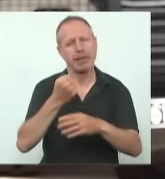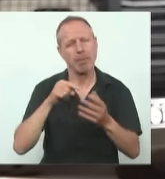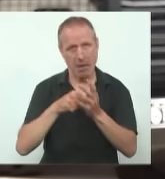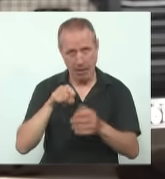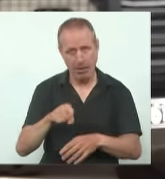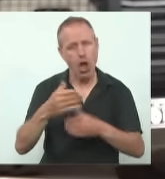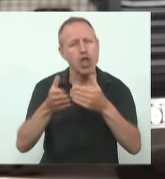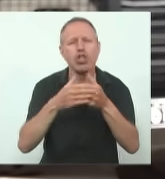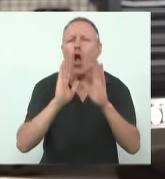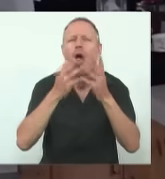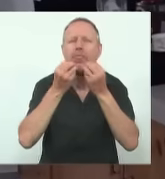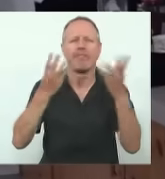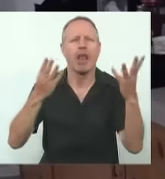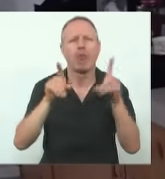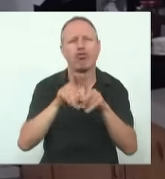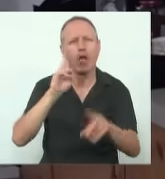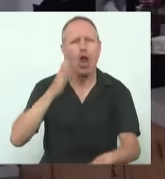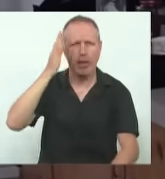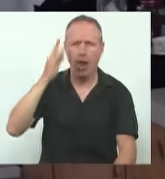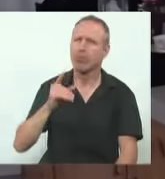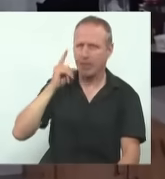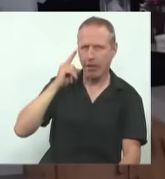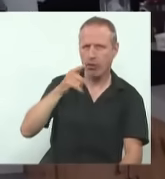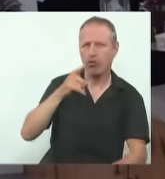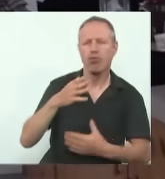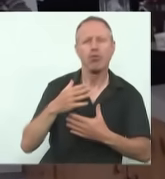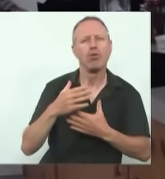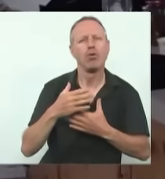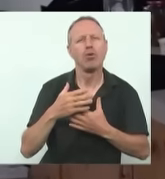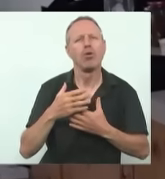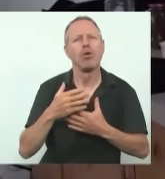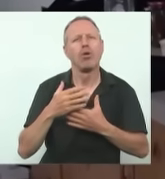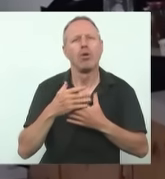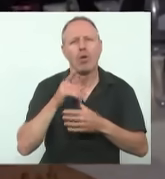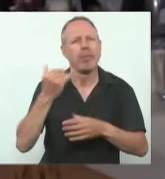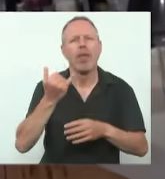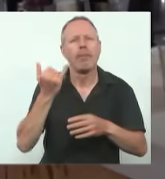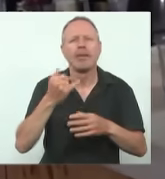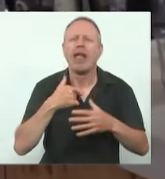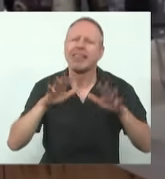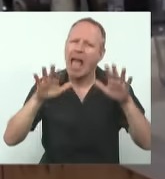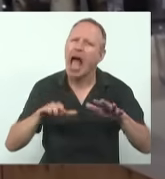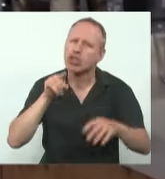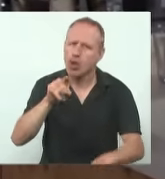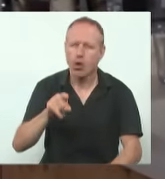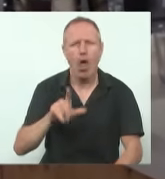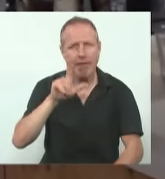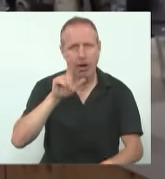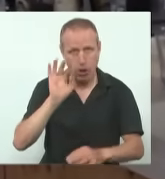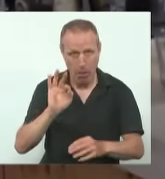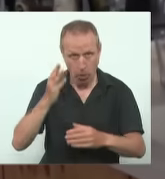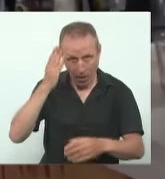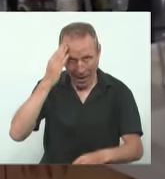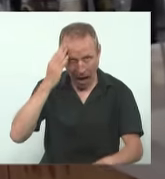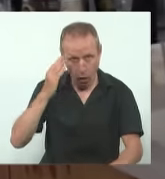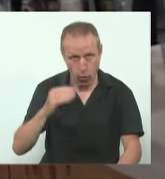כך נפלאה כמו שיכולתי לחלום. ידעתי שהוא היה רקדן ומפורסם, ותמיד כזה הרצתי אותו. אבל כשממש הכרנו,